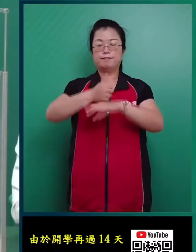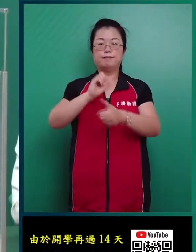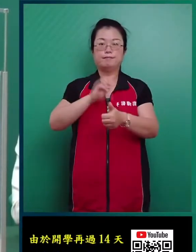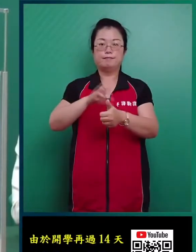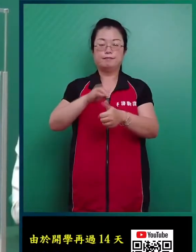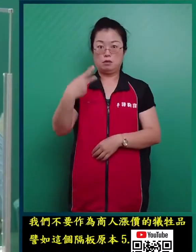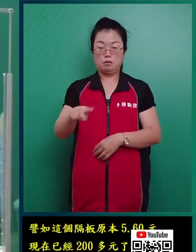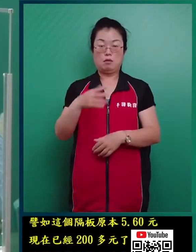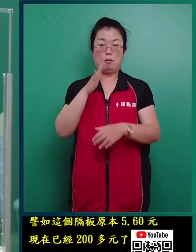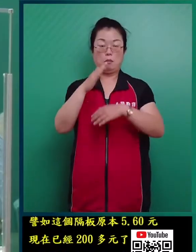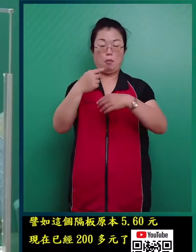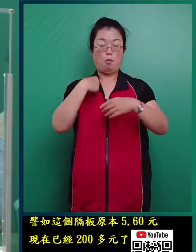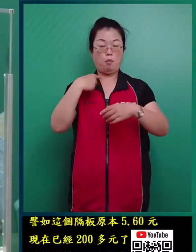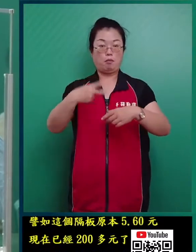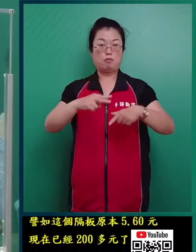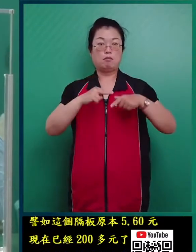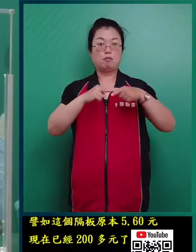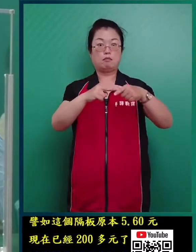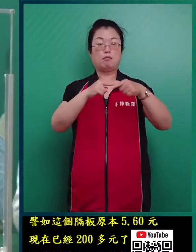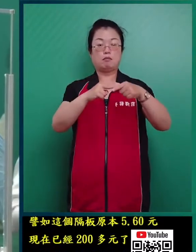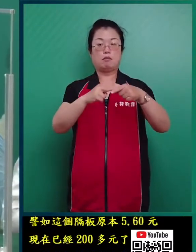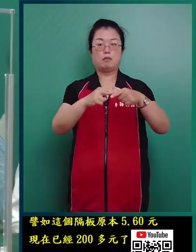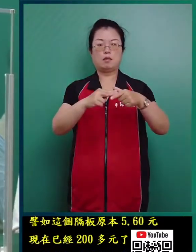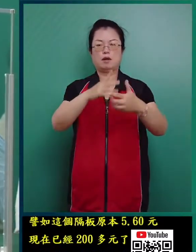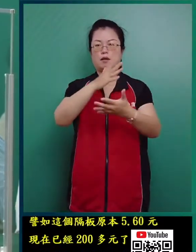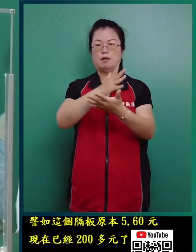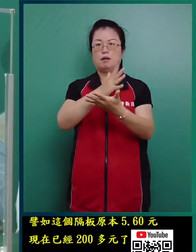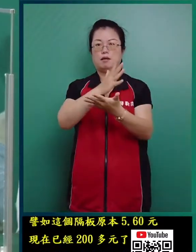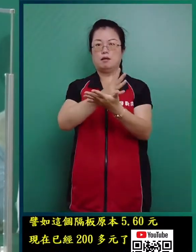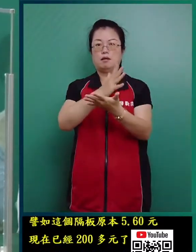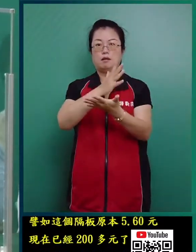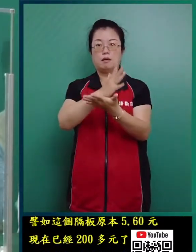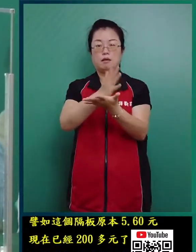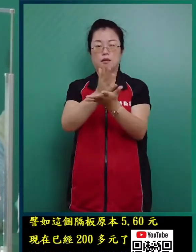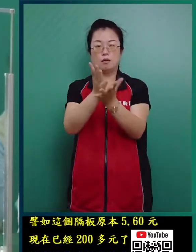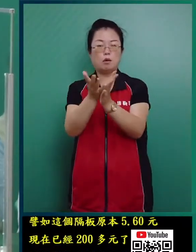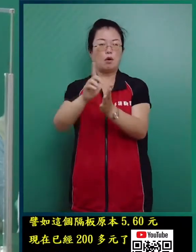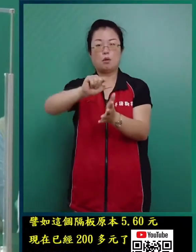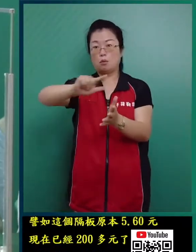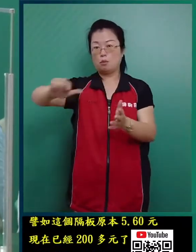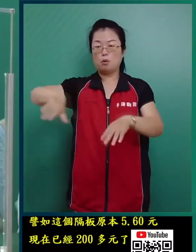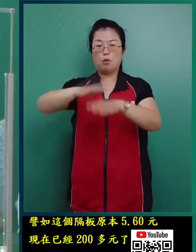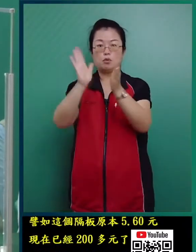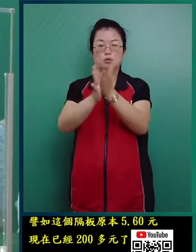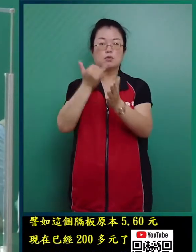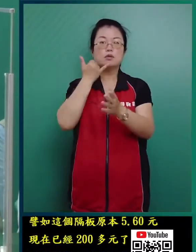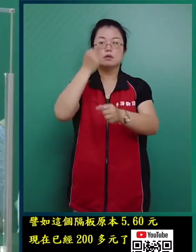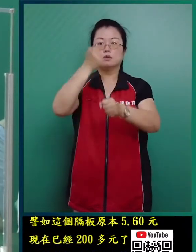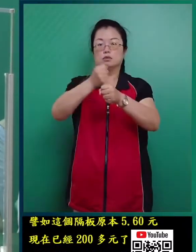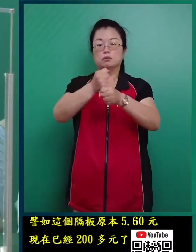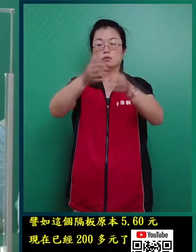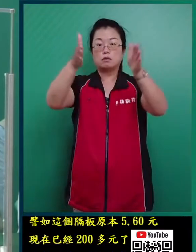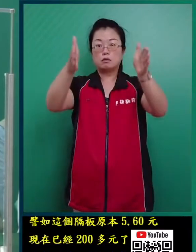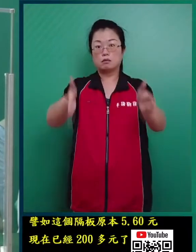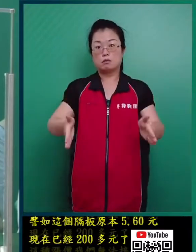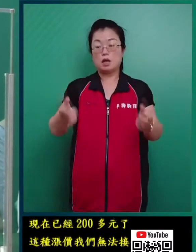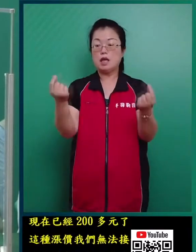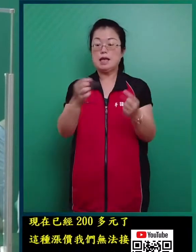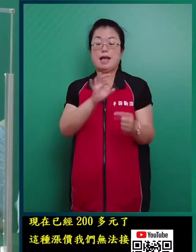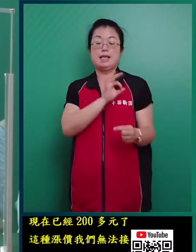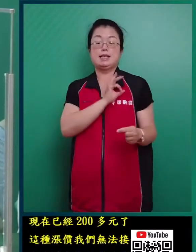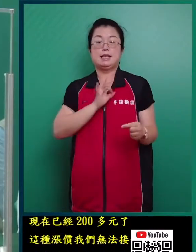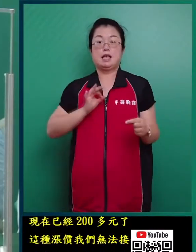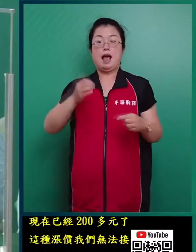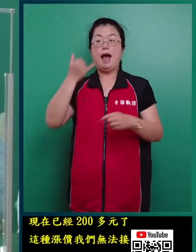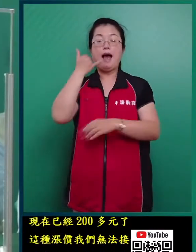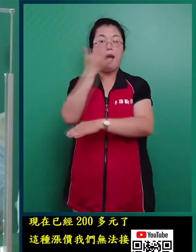里。 各种各式各样的东西都可以成为隔板，像这个珍珠板。哦，你要做海报的